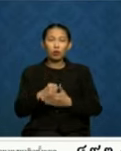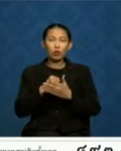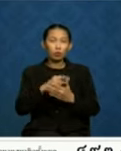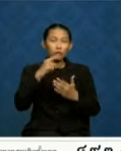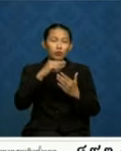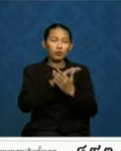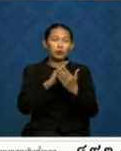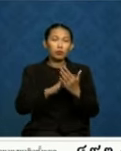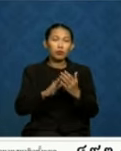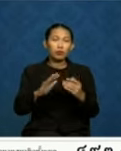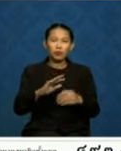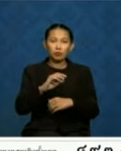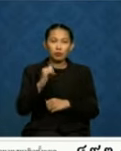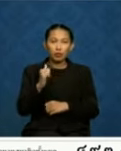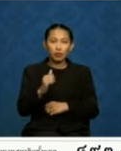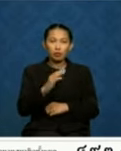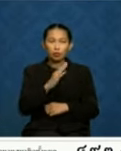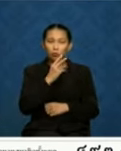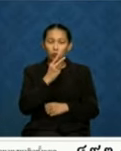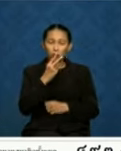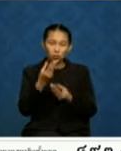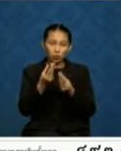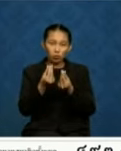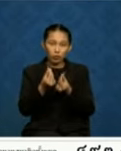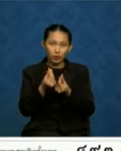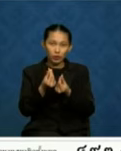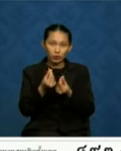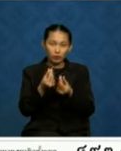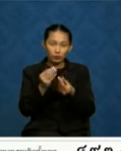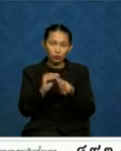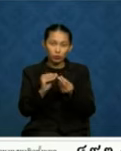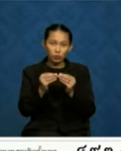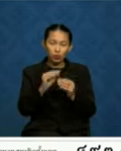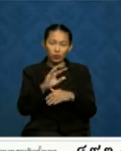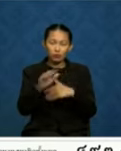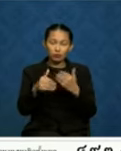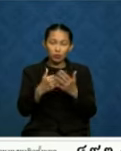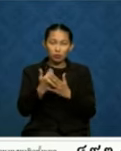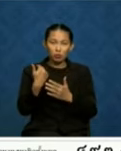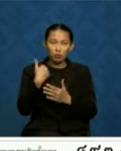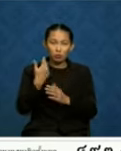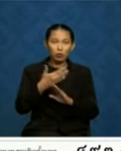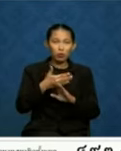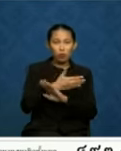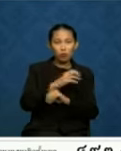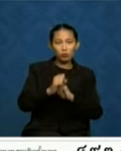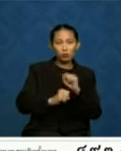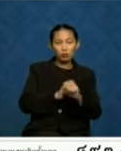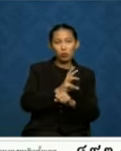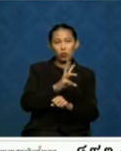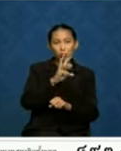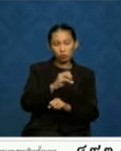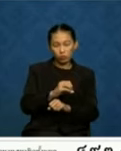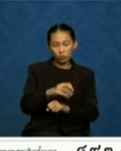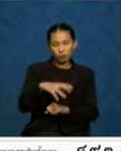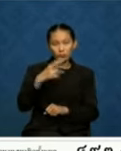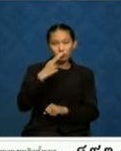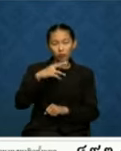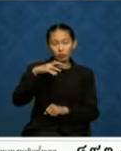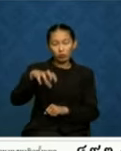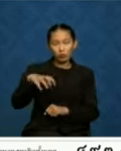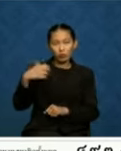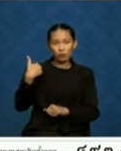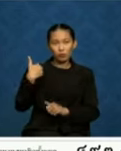ศชาติโดยรวมนะครับถ้าดูจากตัวเลขโดยรวมนะครับก่อนปี60เนี่ยการยาสูบสาม